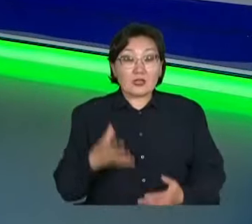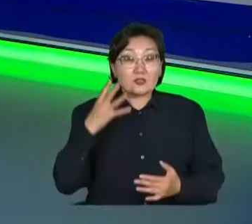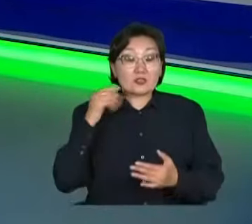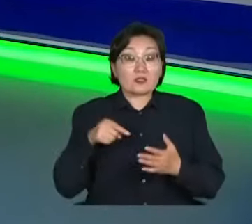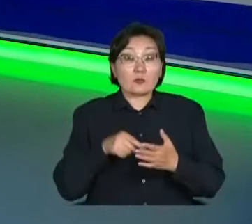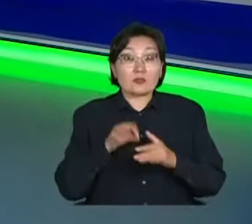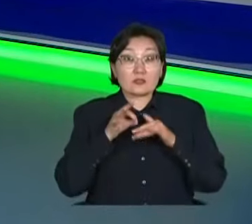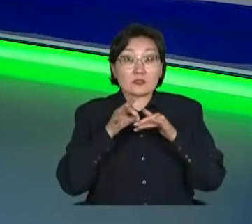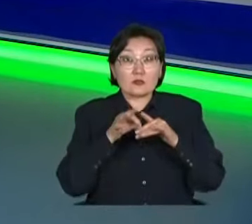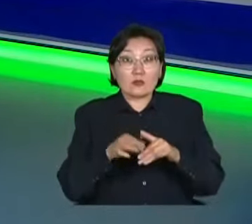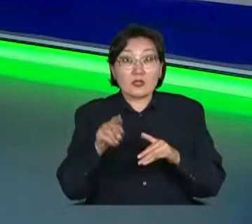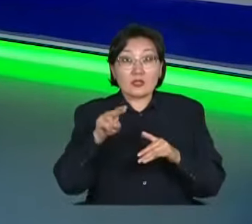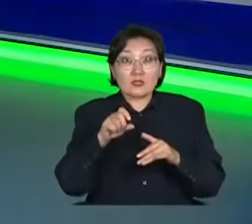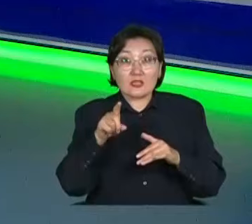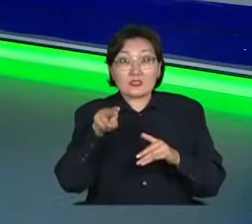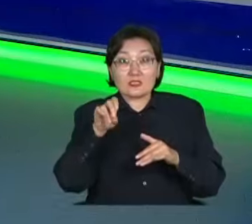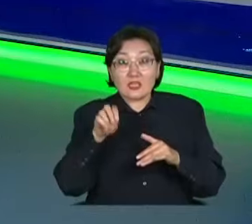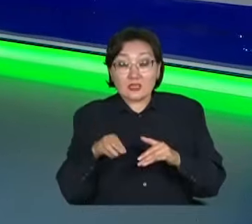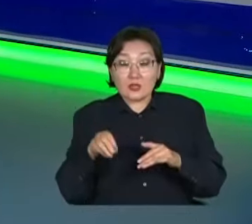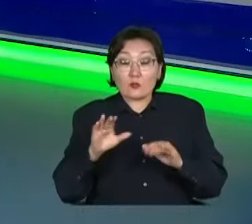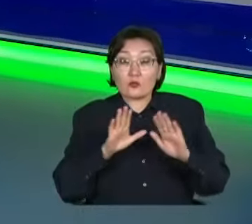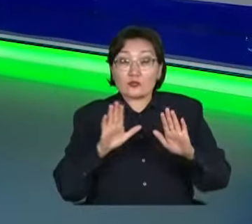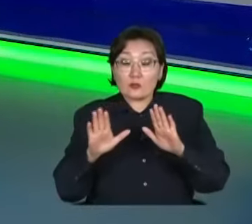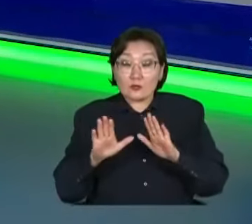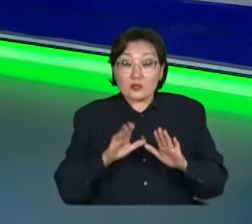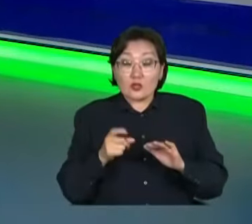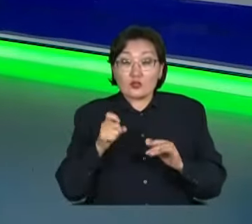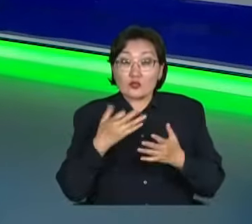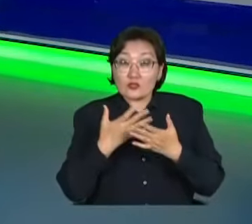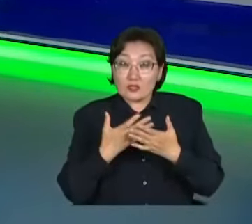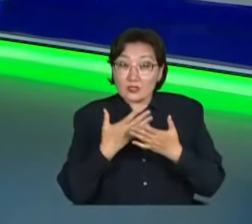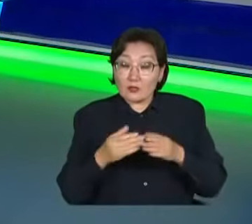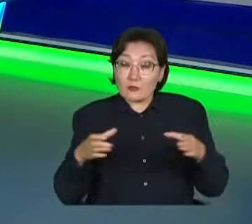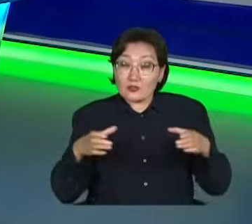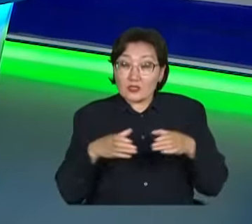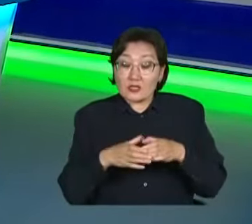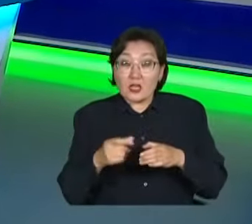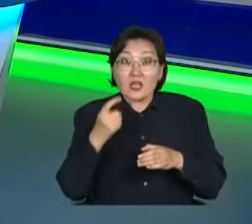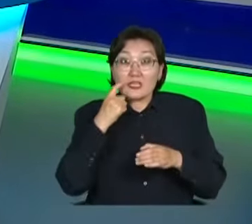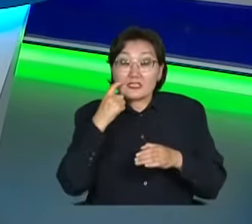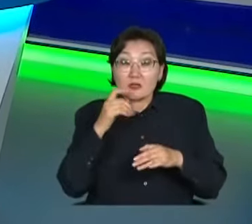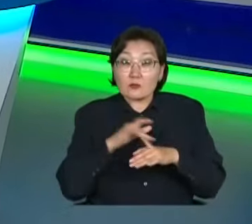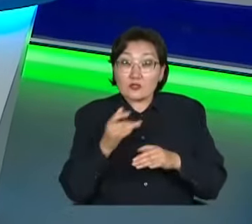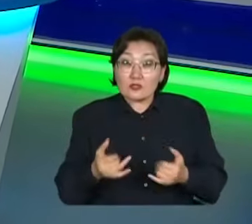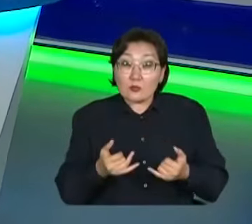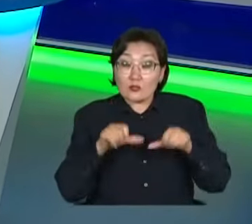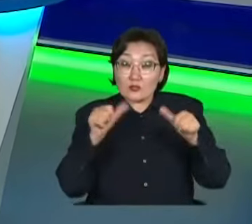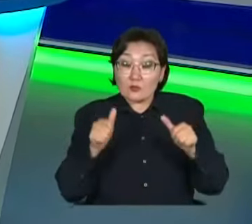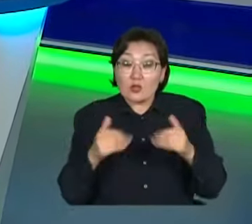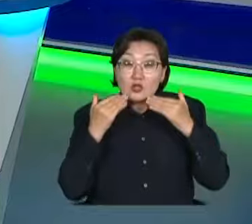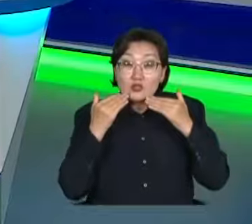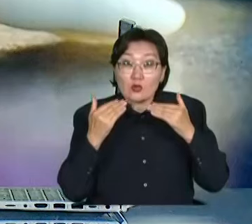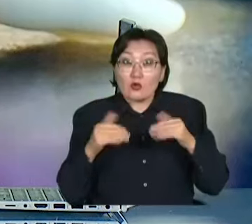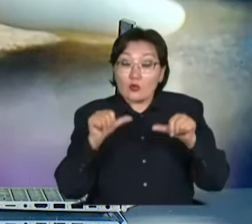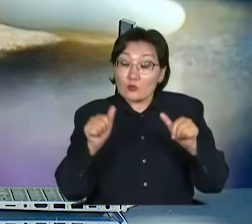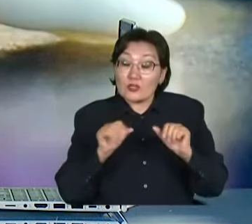Алматыда өткен Қазденд Экспо көрмесінде 100-ге жуық компания стоматологиялық қызмет түрлерімен соңғы үлгідегі жабдықтарын